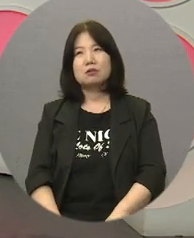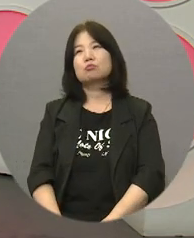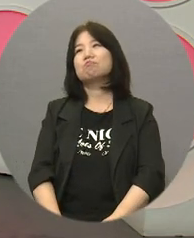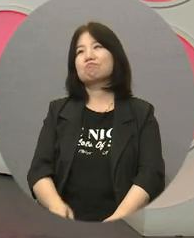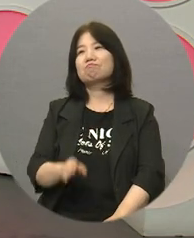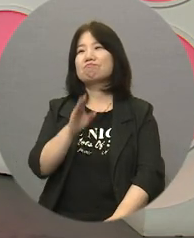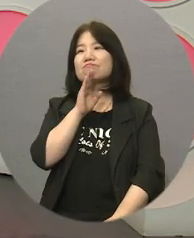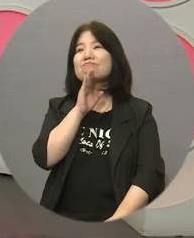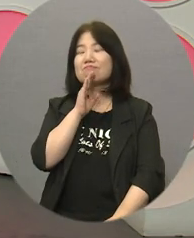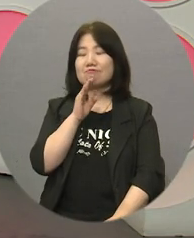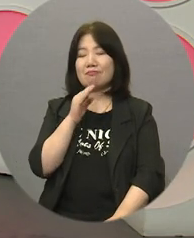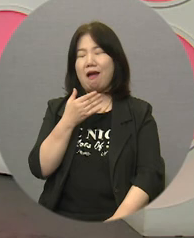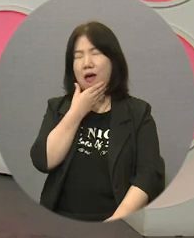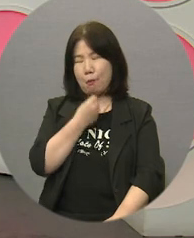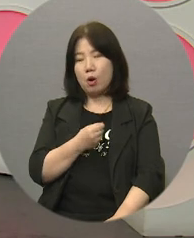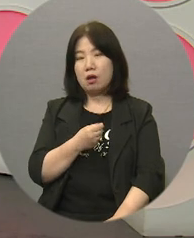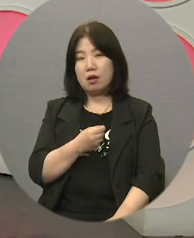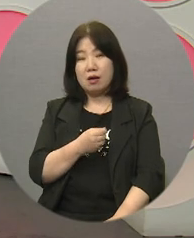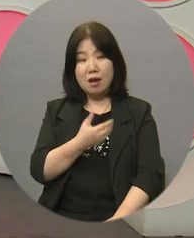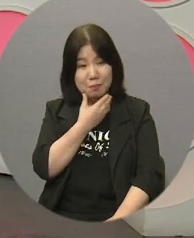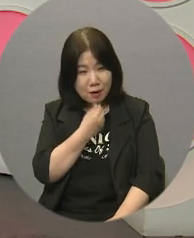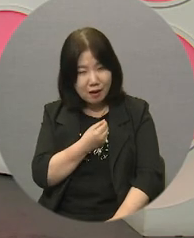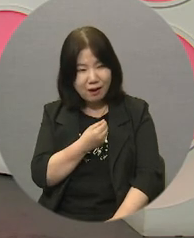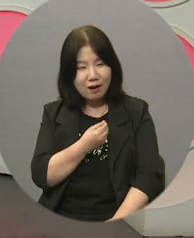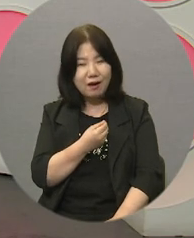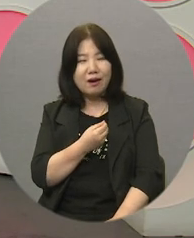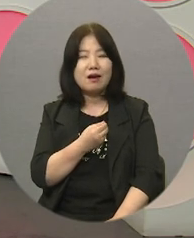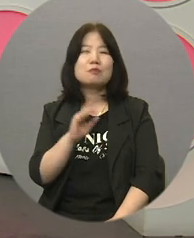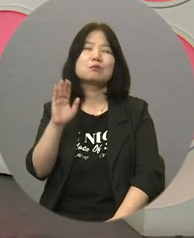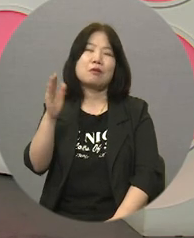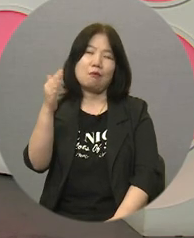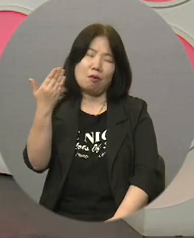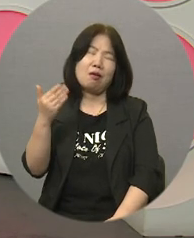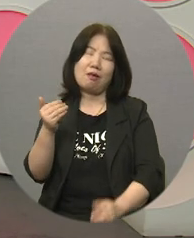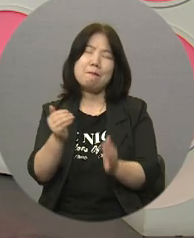응? 그래, 그럼 됐다.